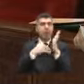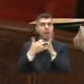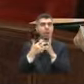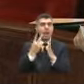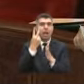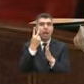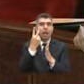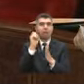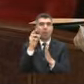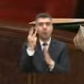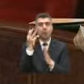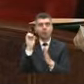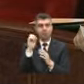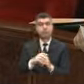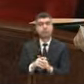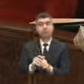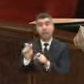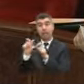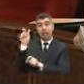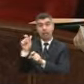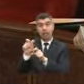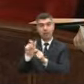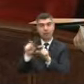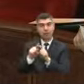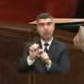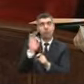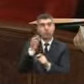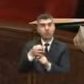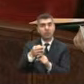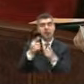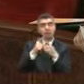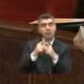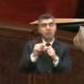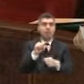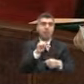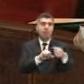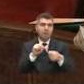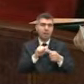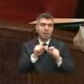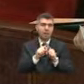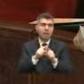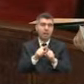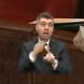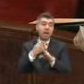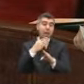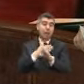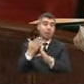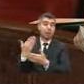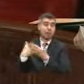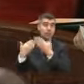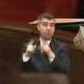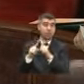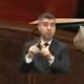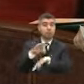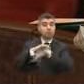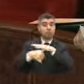2030. المواطن الآن أصبح السلوك يتغير، لأنه سابقا كنتو كتذكروا لما مشى المكتب الوطني لواحد العدد